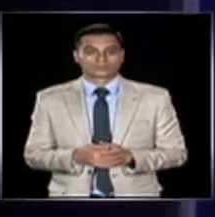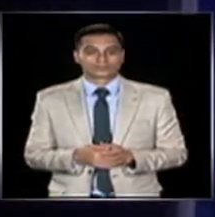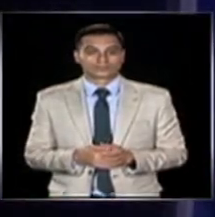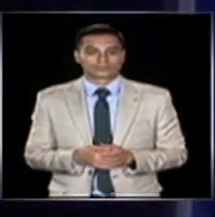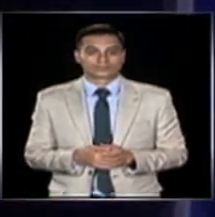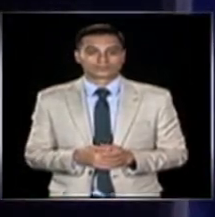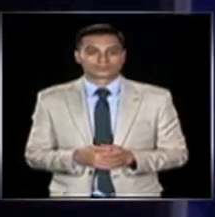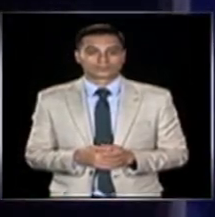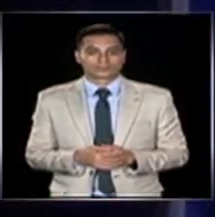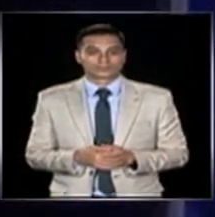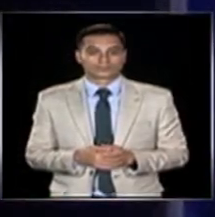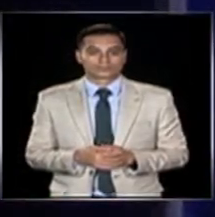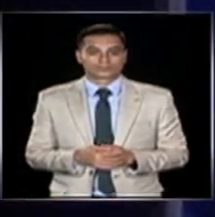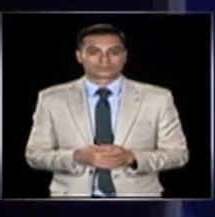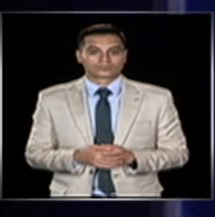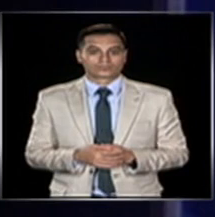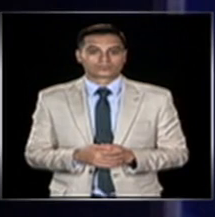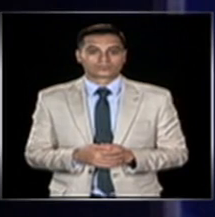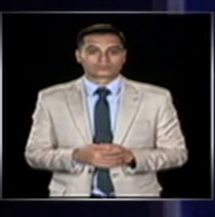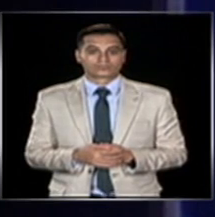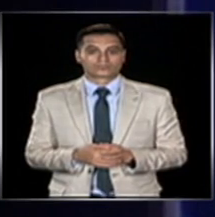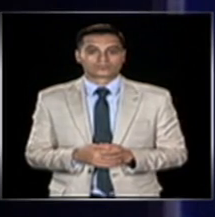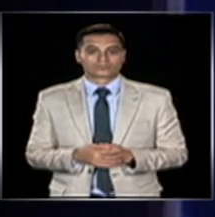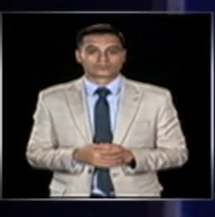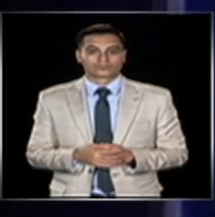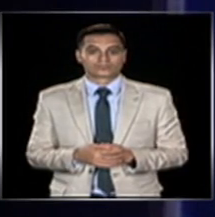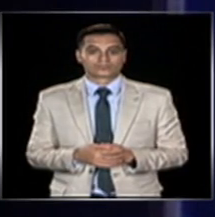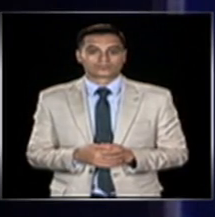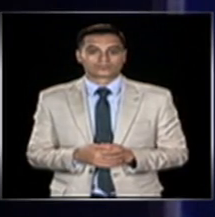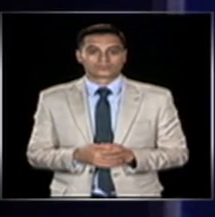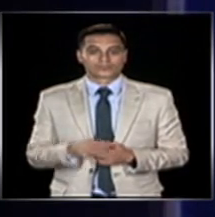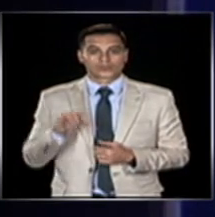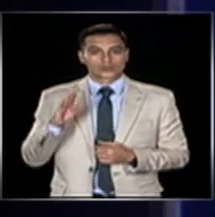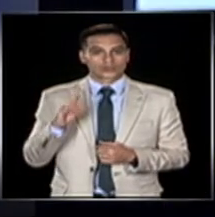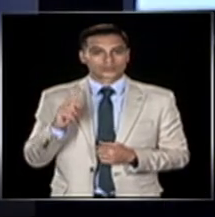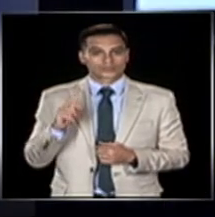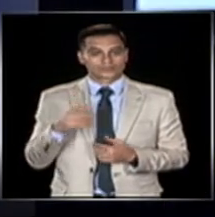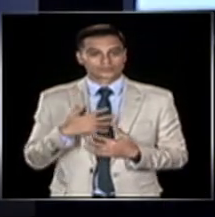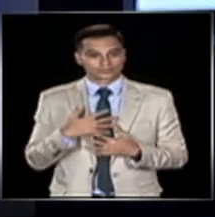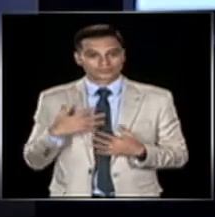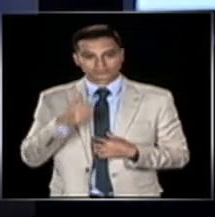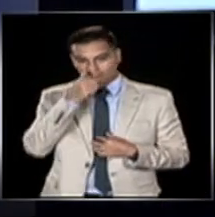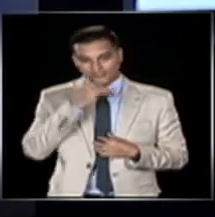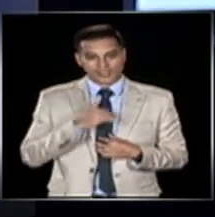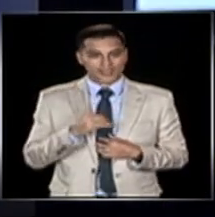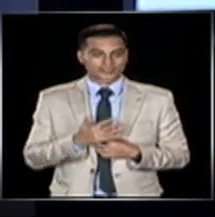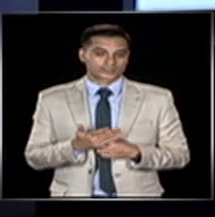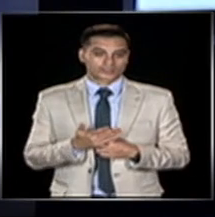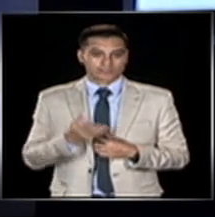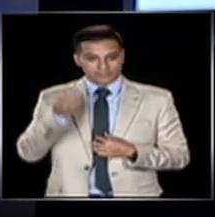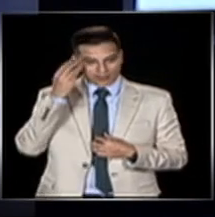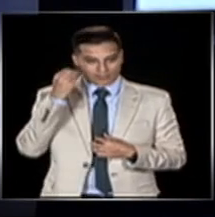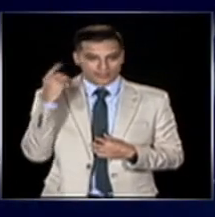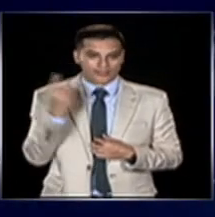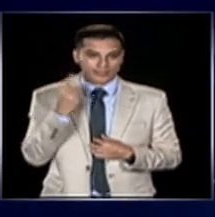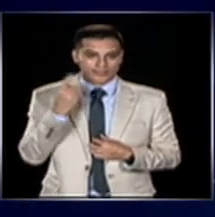الموضوع ابسط من كده يا يوسف، يعني معلومات عامة. سؤال في